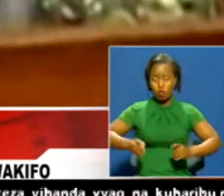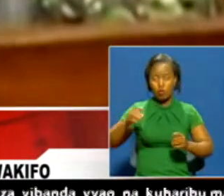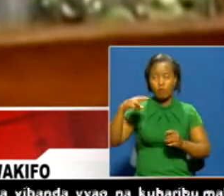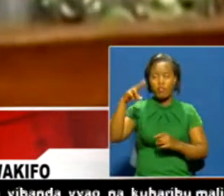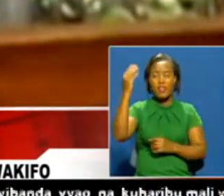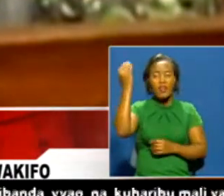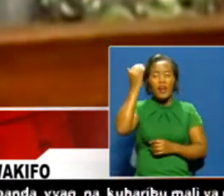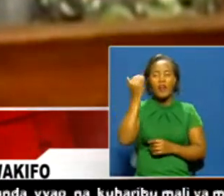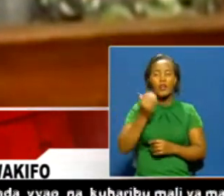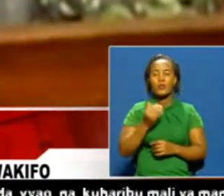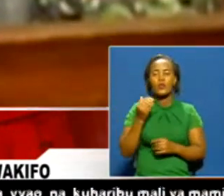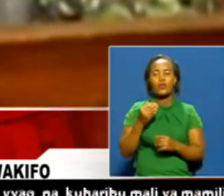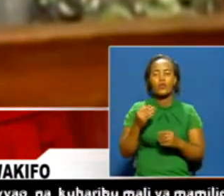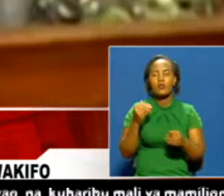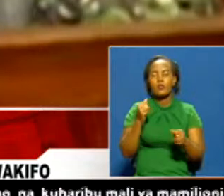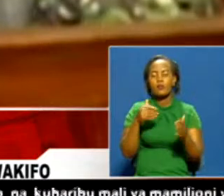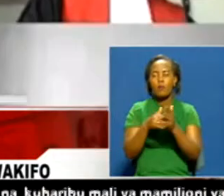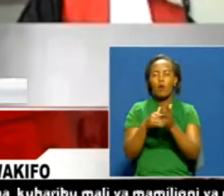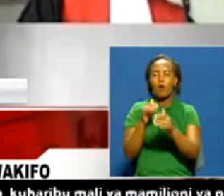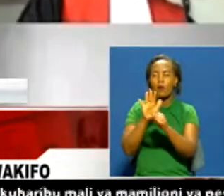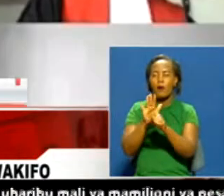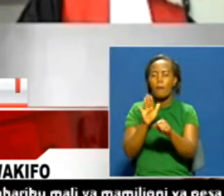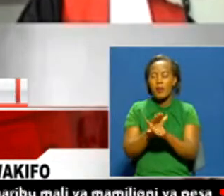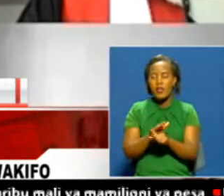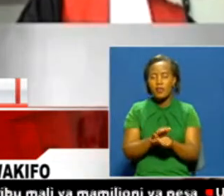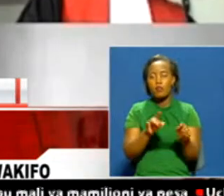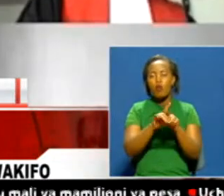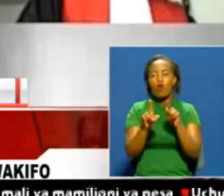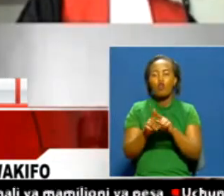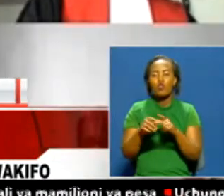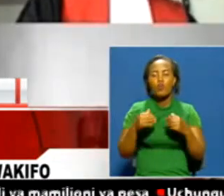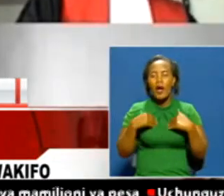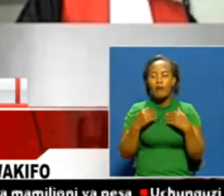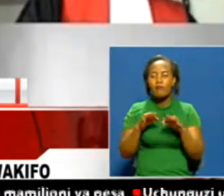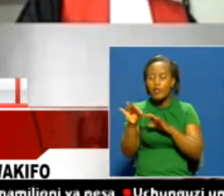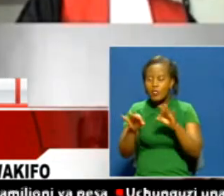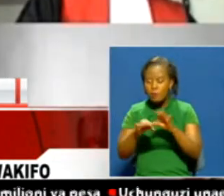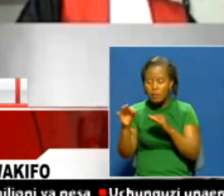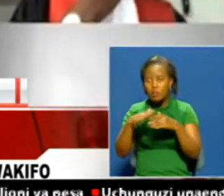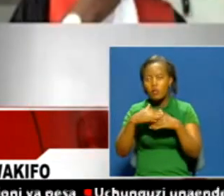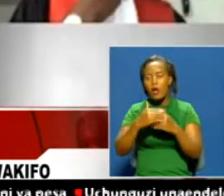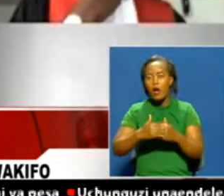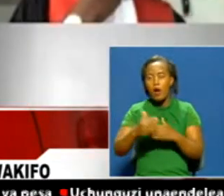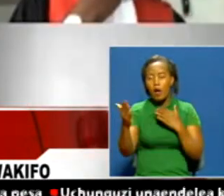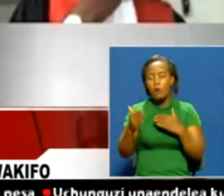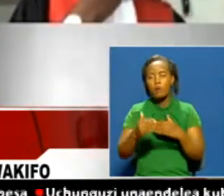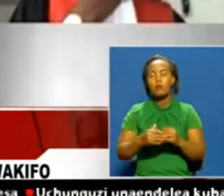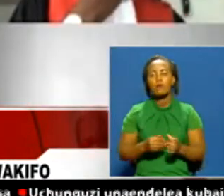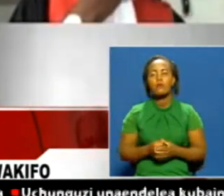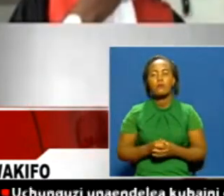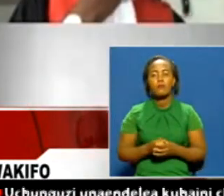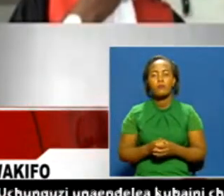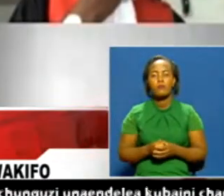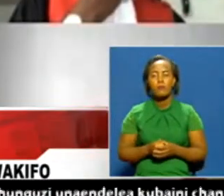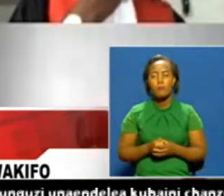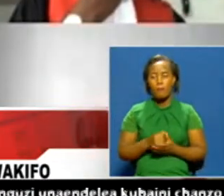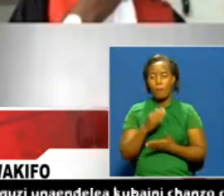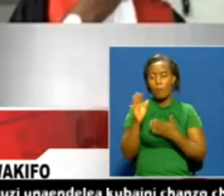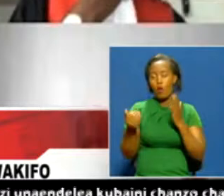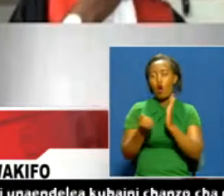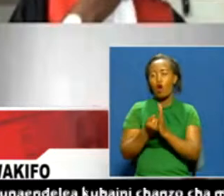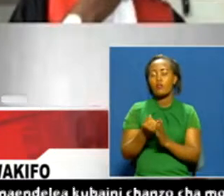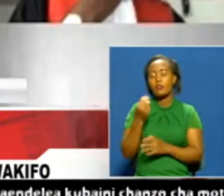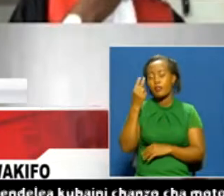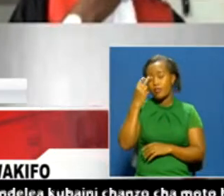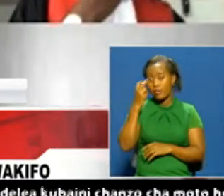yatasitisha sintofahamu hiyo na kutoa utaratibu kuhusu jinsi maamuzi ya kesi hiyo ya Murua Tetu. All offenders who